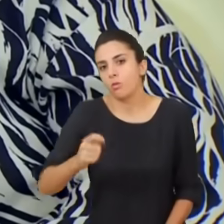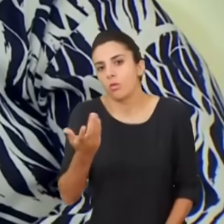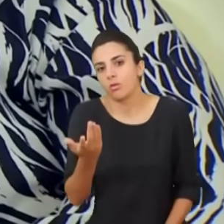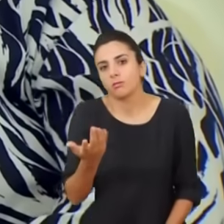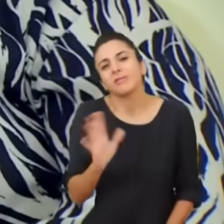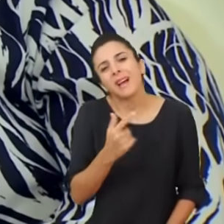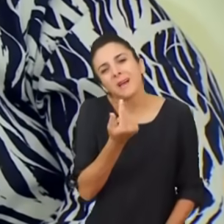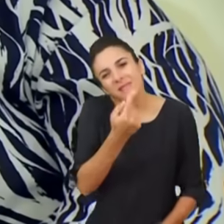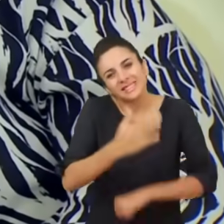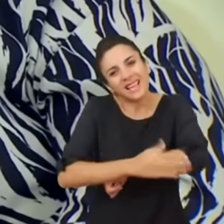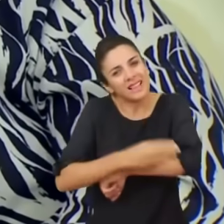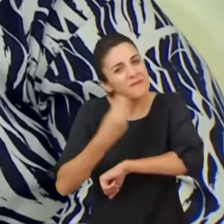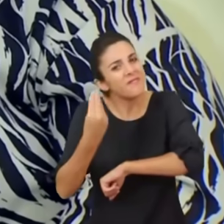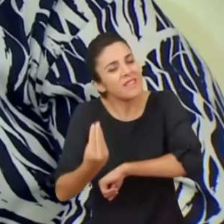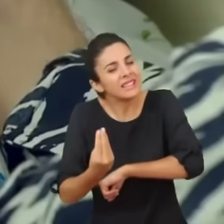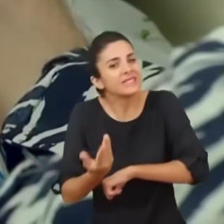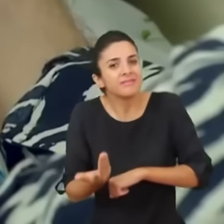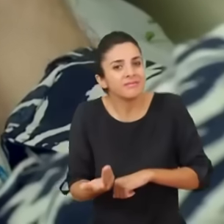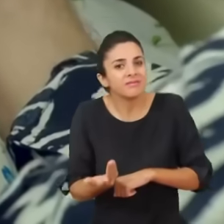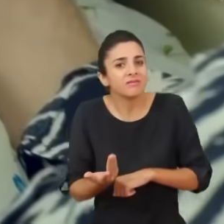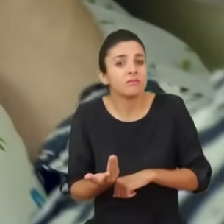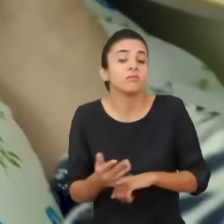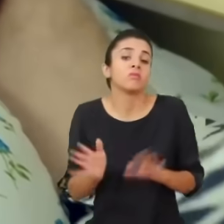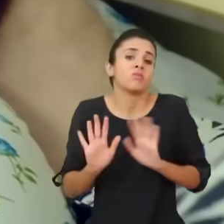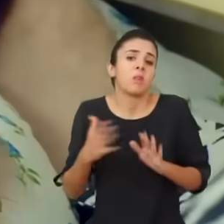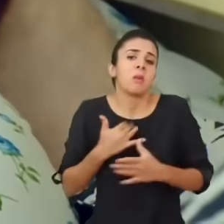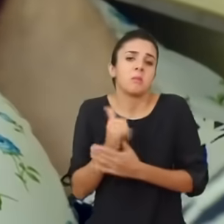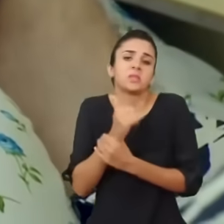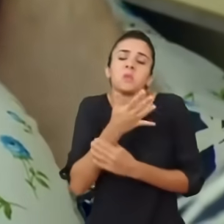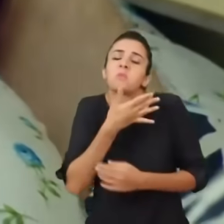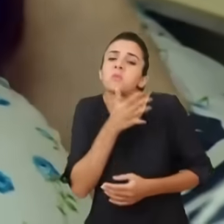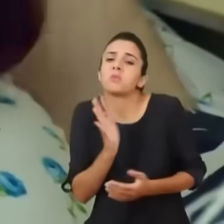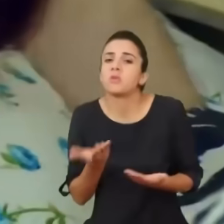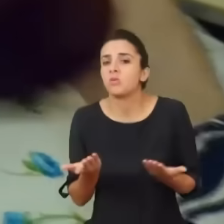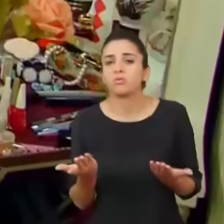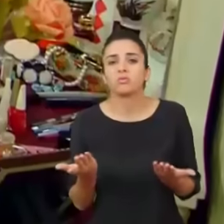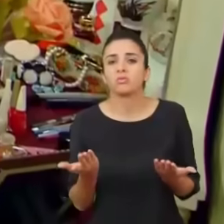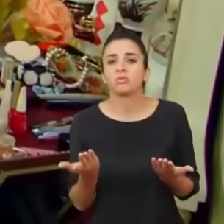Evet. Hocam sen de biraz yardım edersin belki. Ya ben beceremem ki.